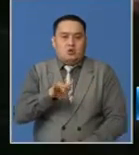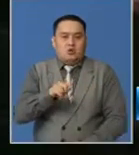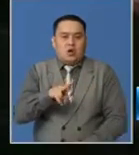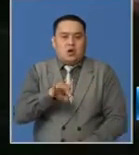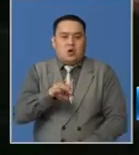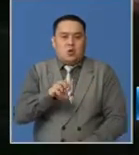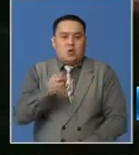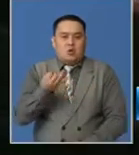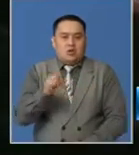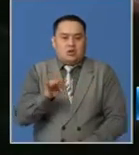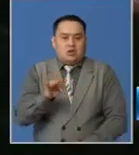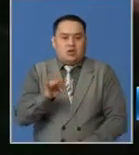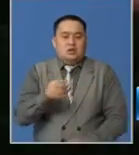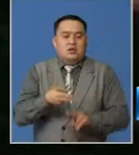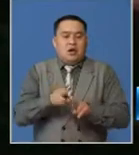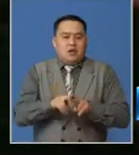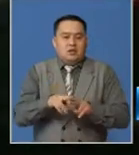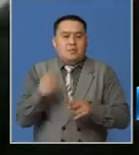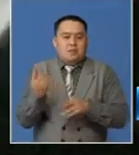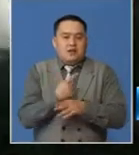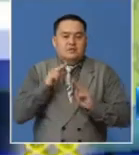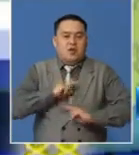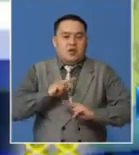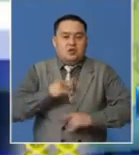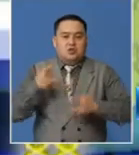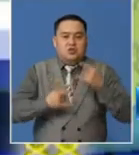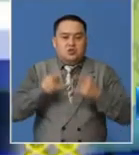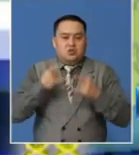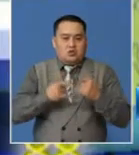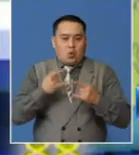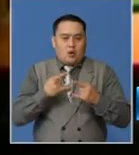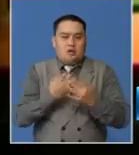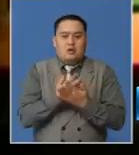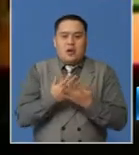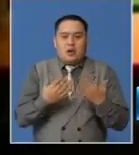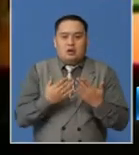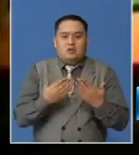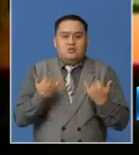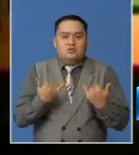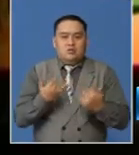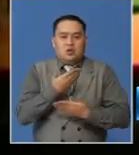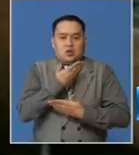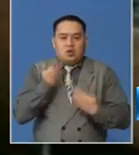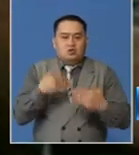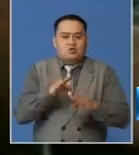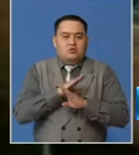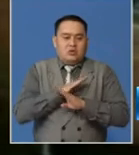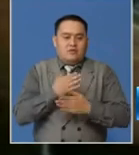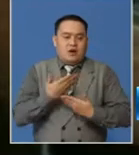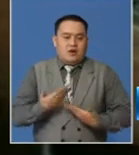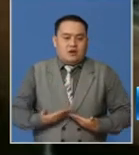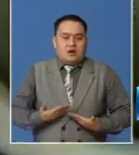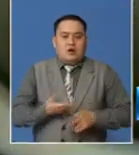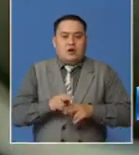Загороднев, Аршагуль Тойбай, Тельжан Кудеров – первые сотрудники телестудии ЖТСУ. Некоторых уже нет в живых, но дело их продолжается.